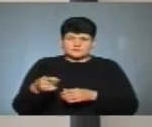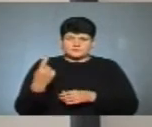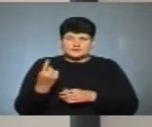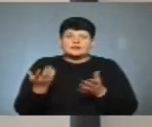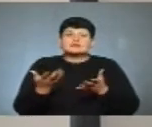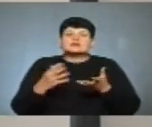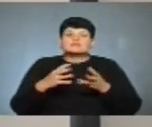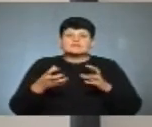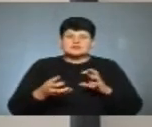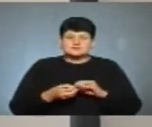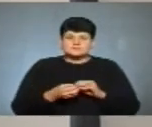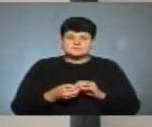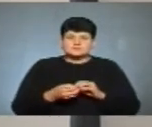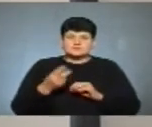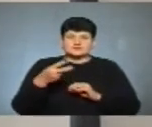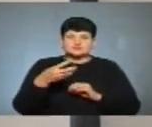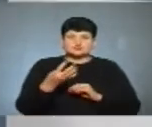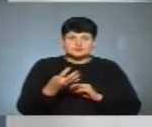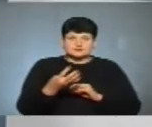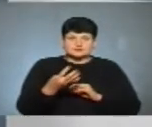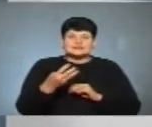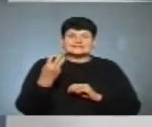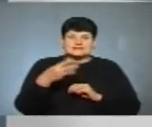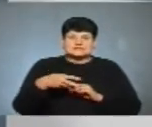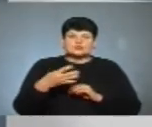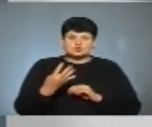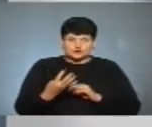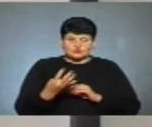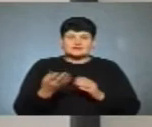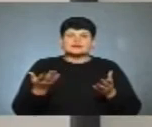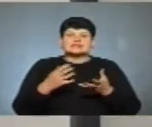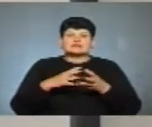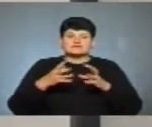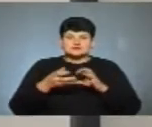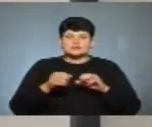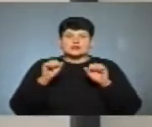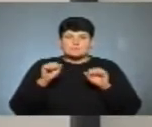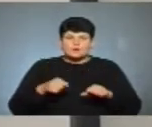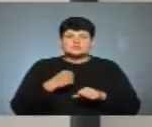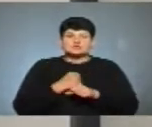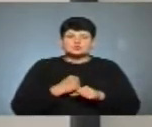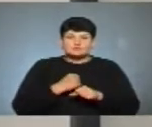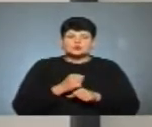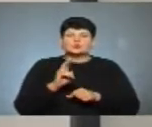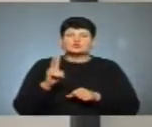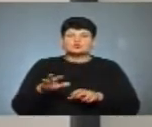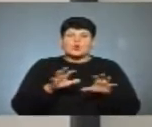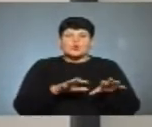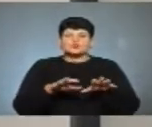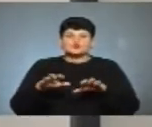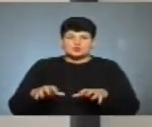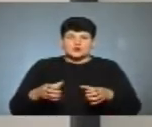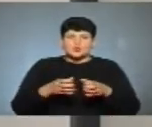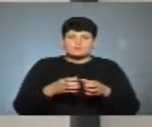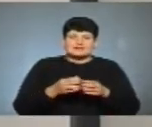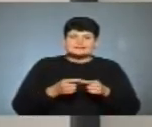які висновки, в принципі? 34. Вже 34. Які висновки можна зробити? Хто очолює громади? Чи